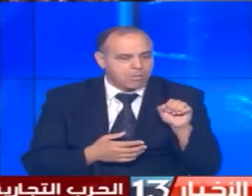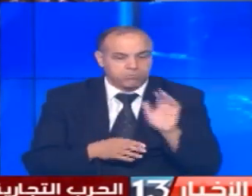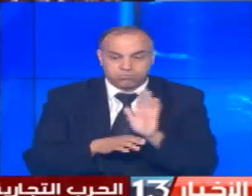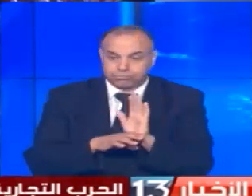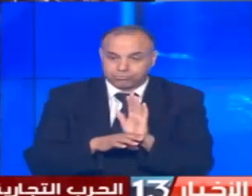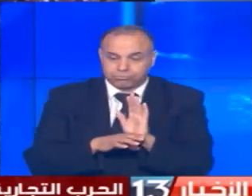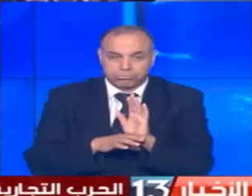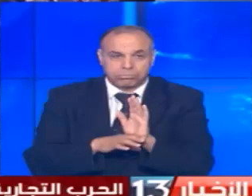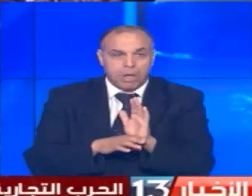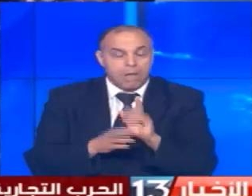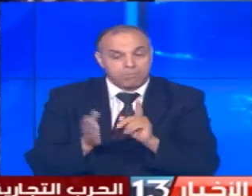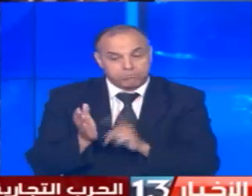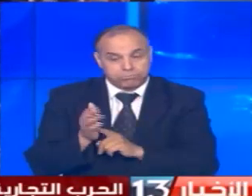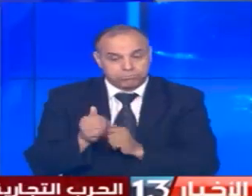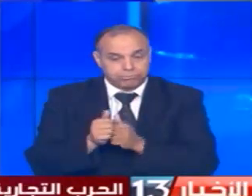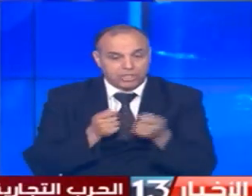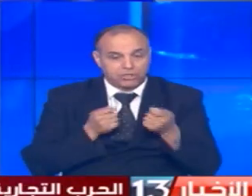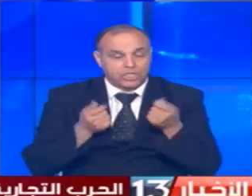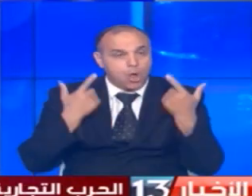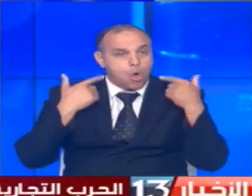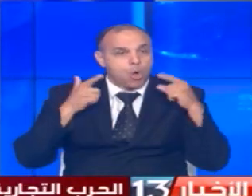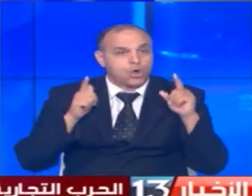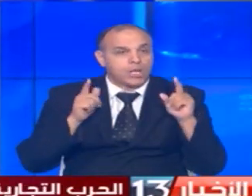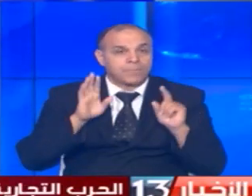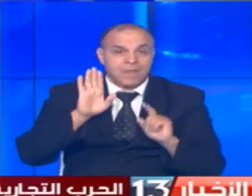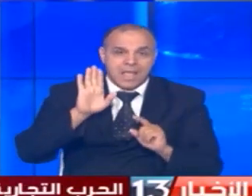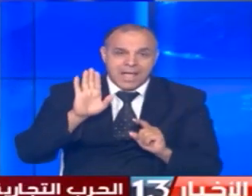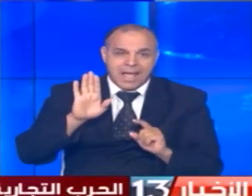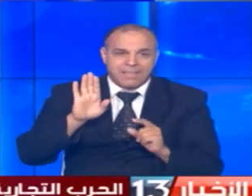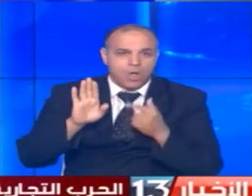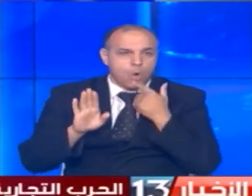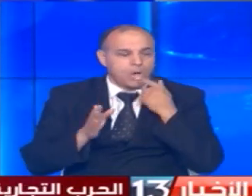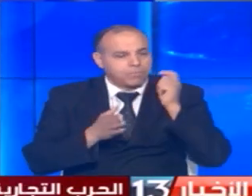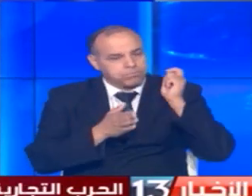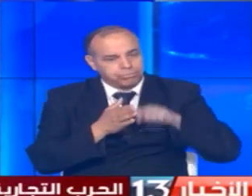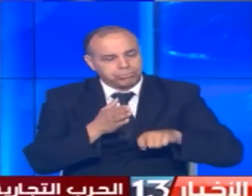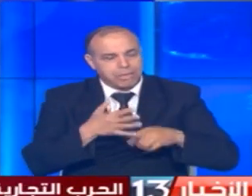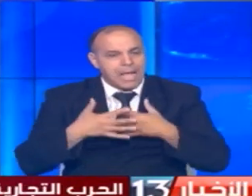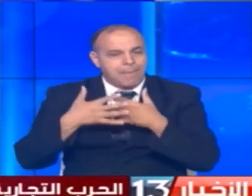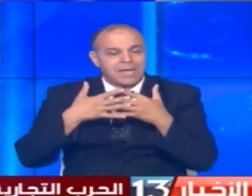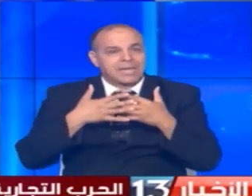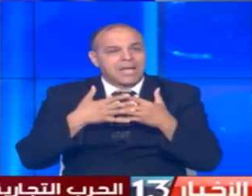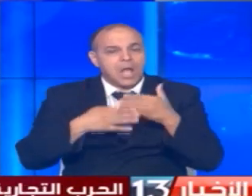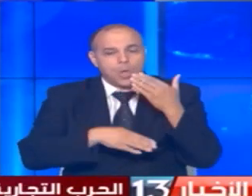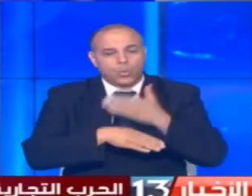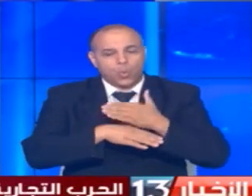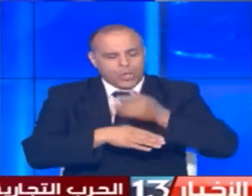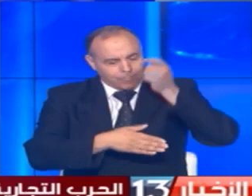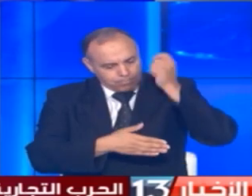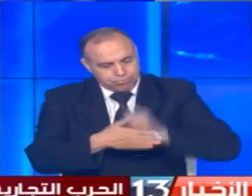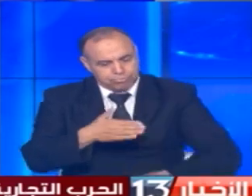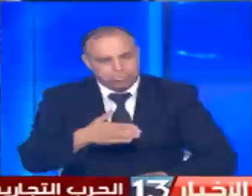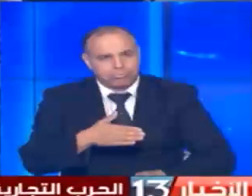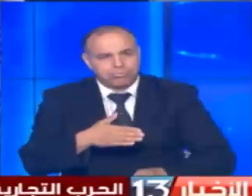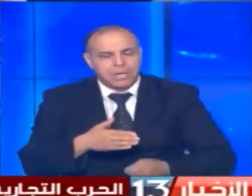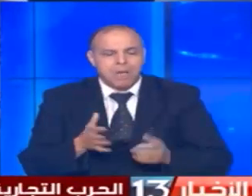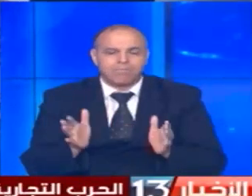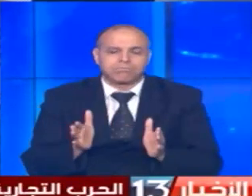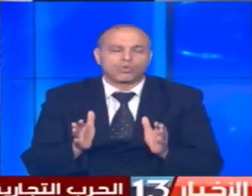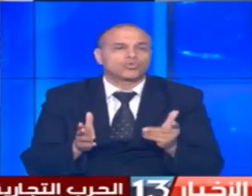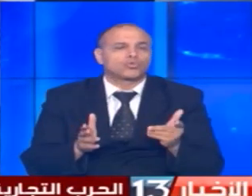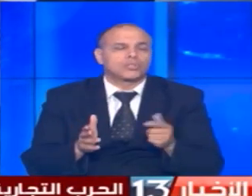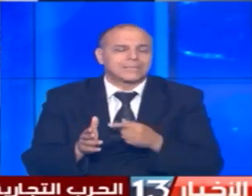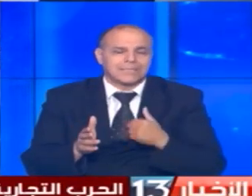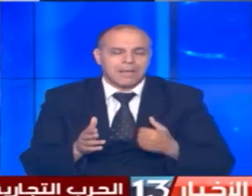على المبادئ الأساسية للتجارة الحرة، وذلك على إثر فرض الإدارة الأمريكية رسوما جمركية على سلع صينية